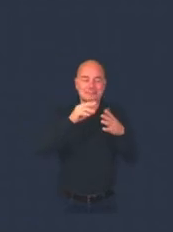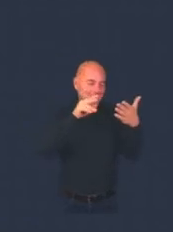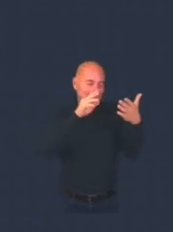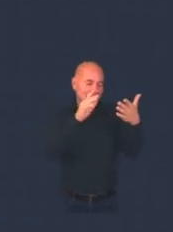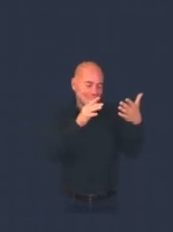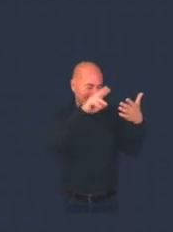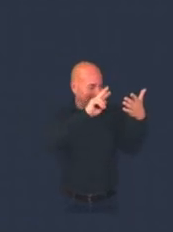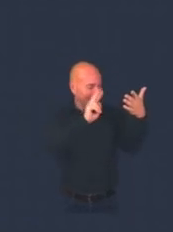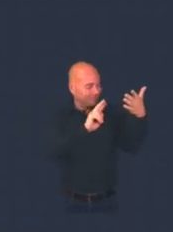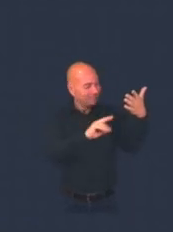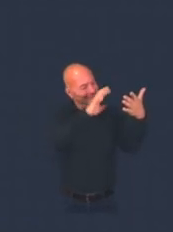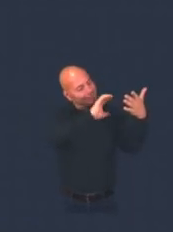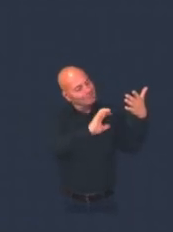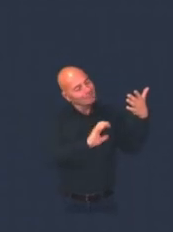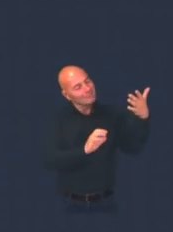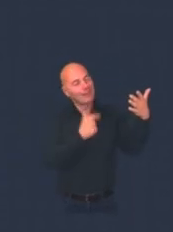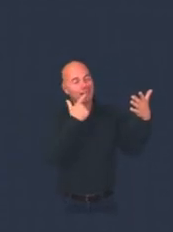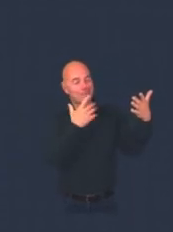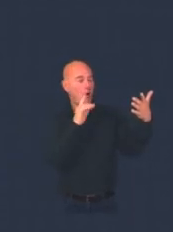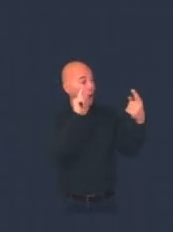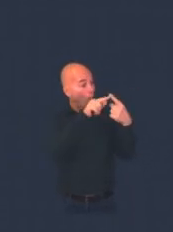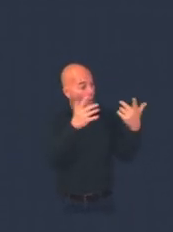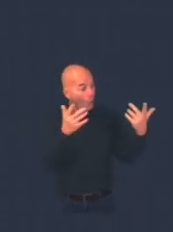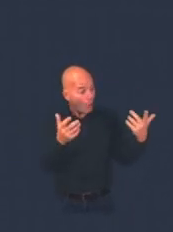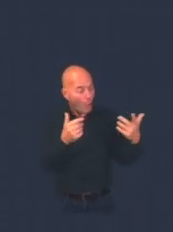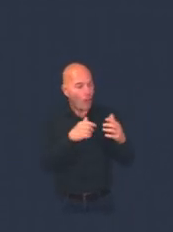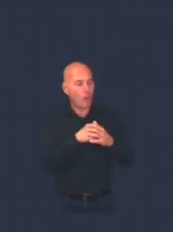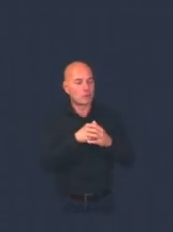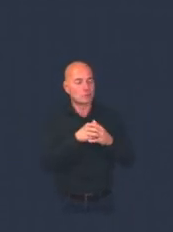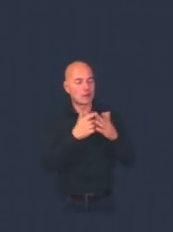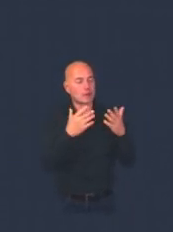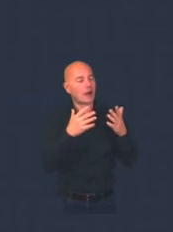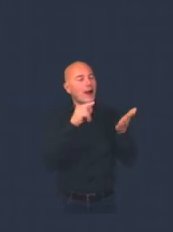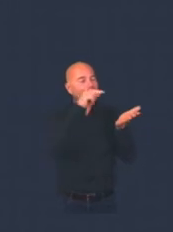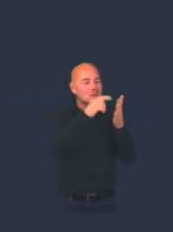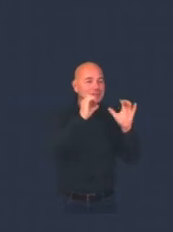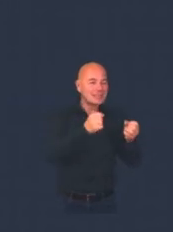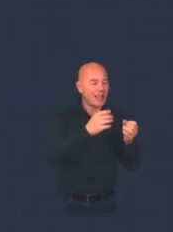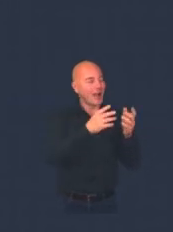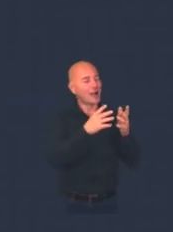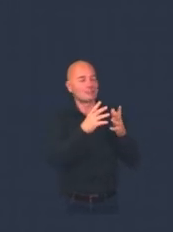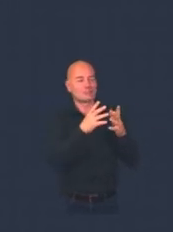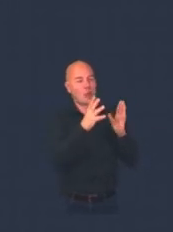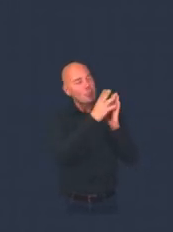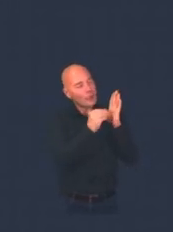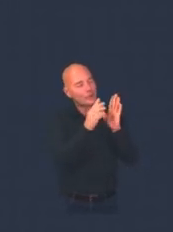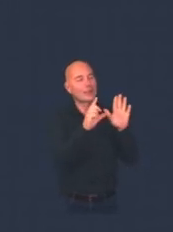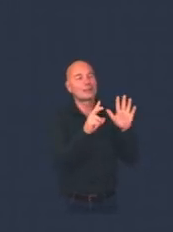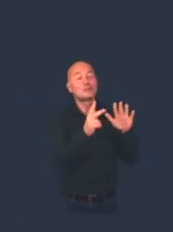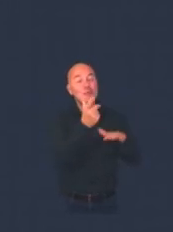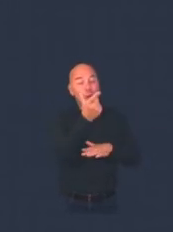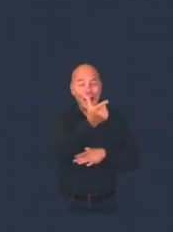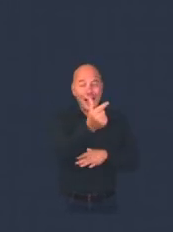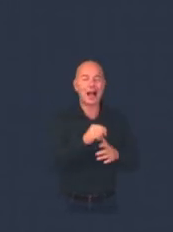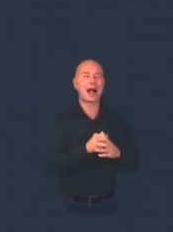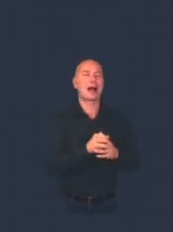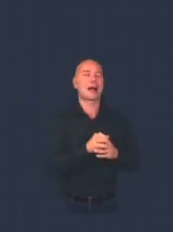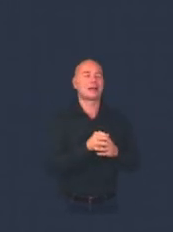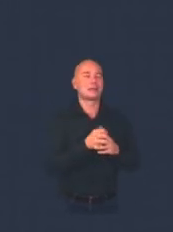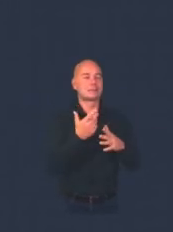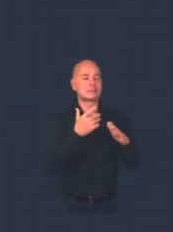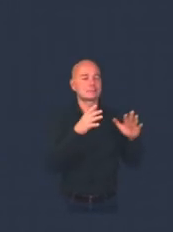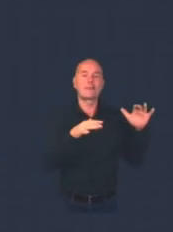pages avec des objectifs comme l'évolution des stations vers un modèle plus durable, préserver à la richesse de son